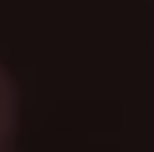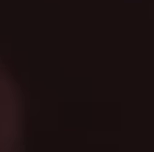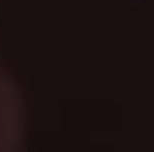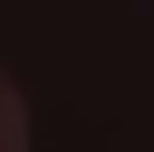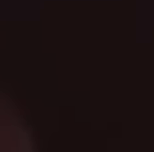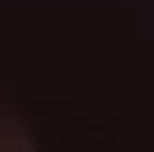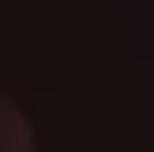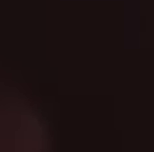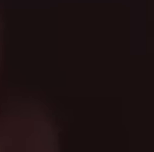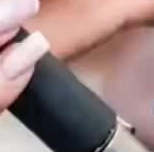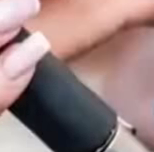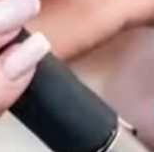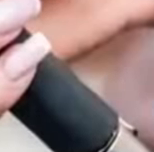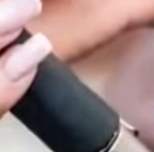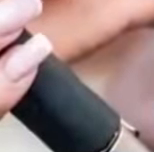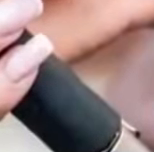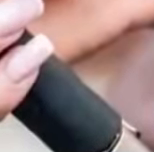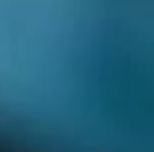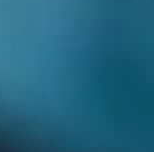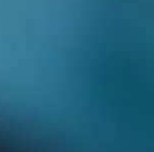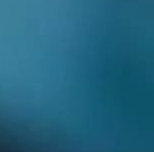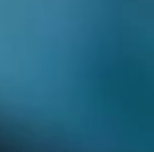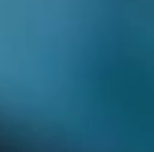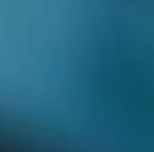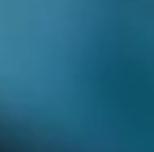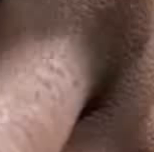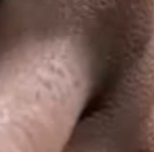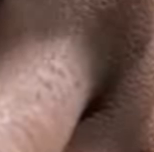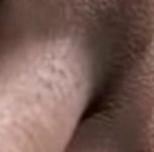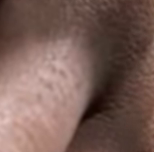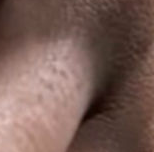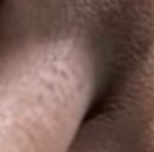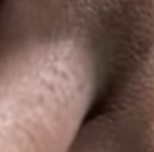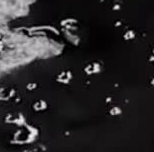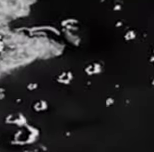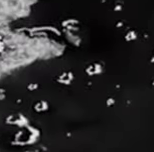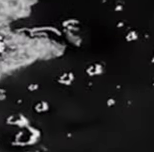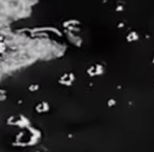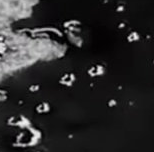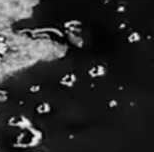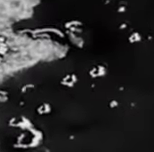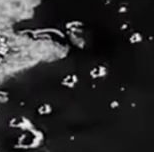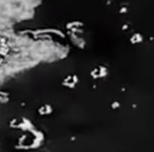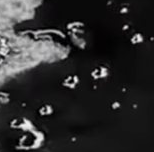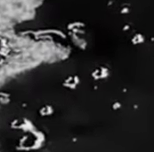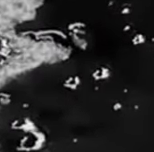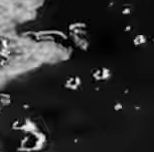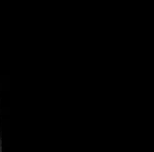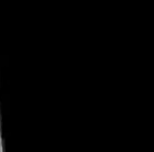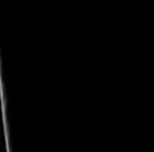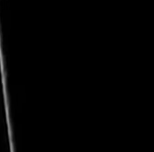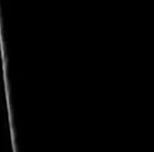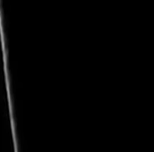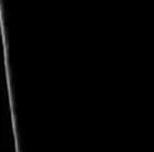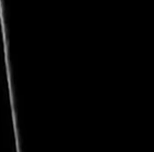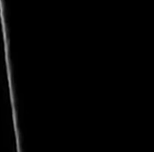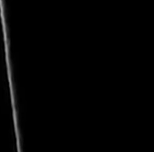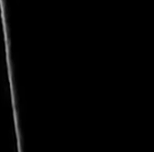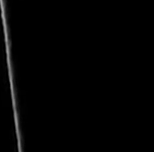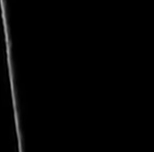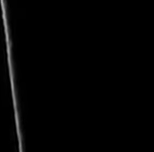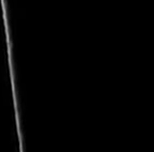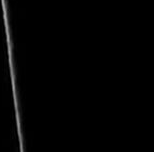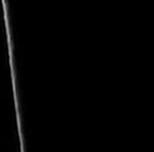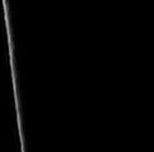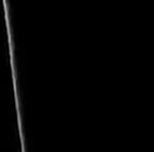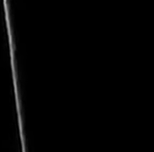Ang mga mamamahayag na pumupuna sa diktador, hinuhuli, kinukulong, o pinapatay. Kinontrol ni Marcos ang daloy